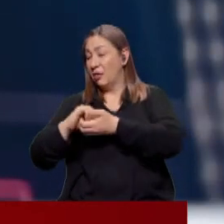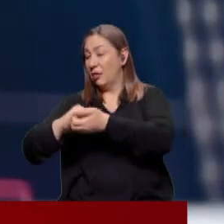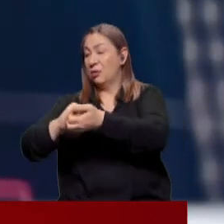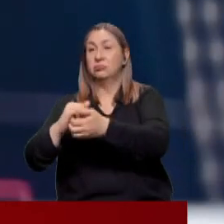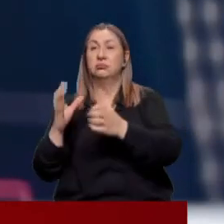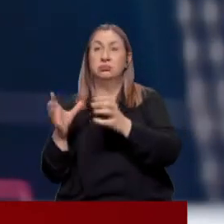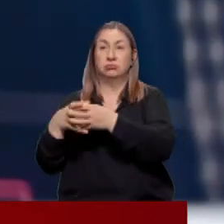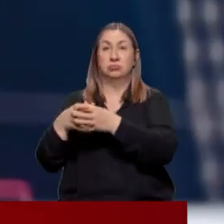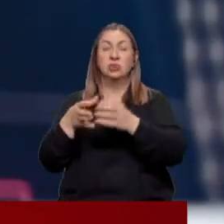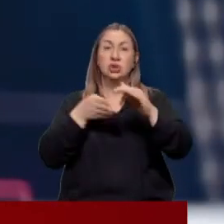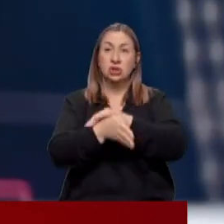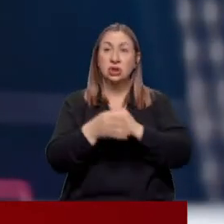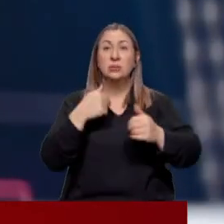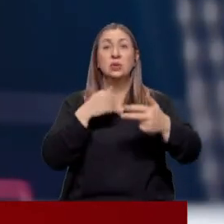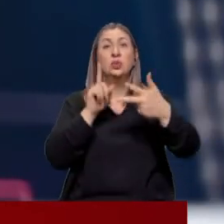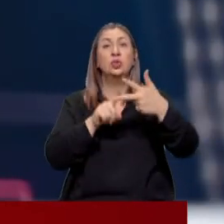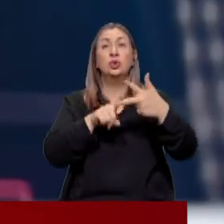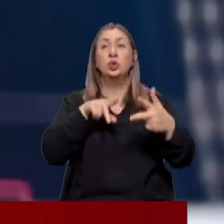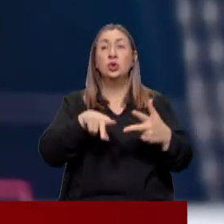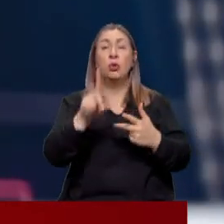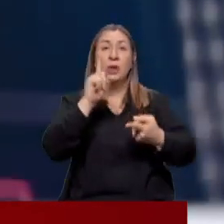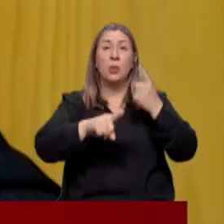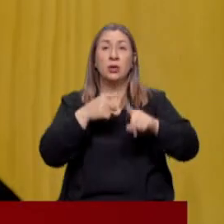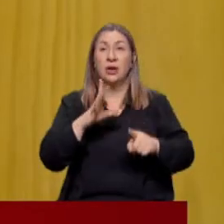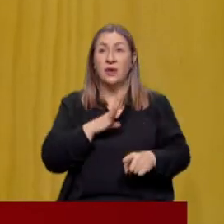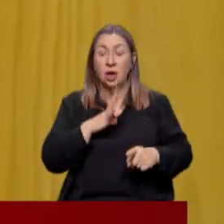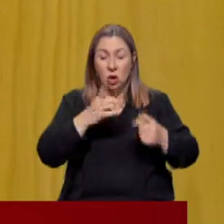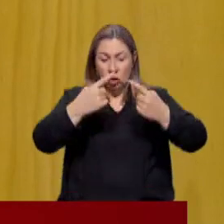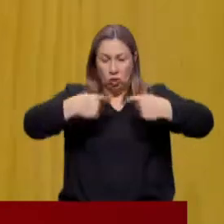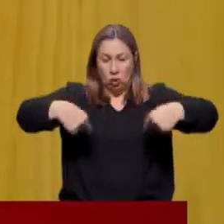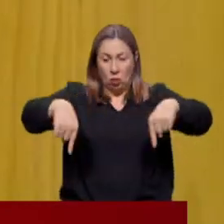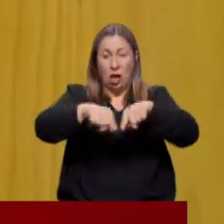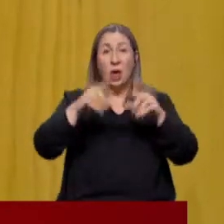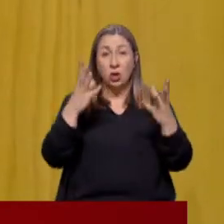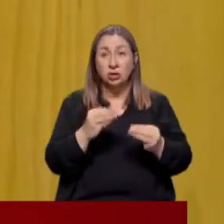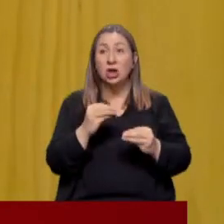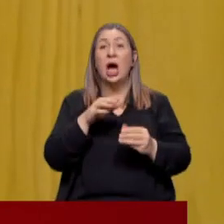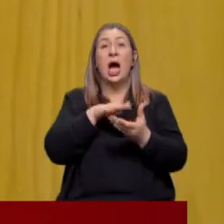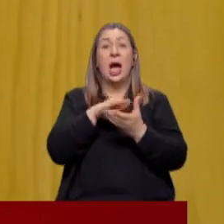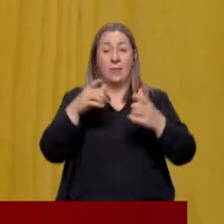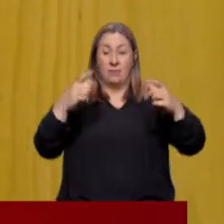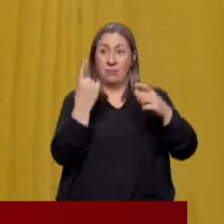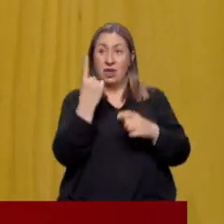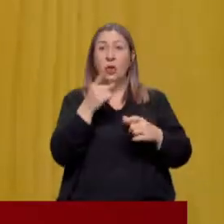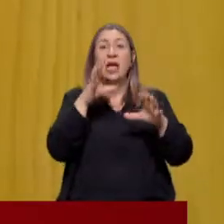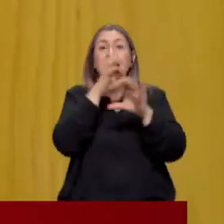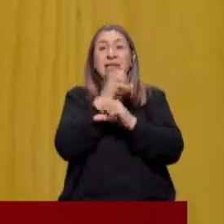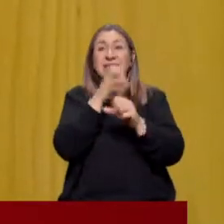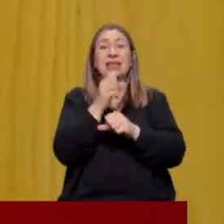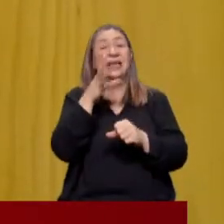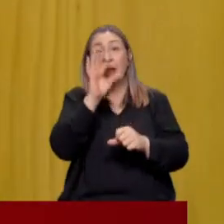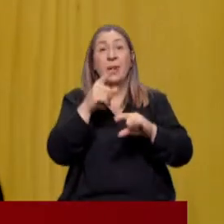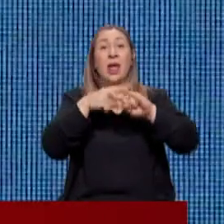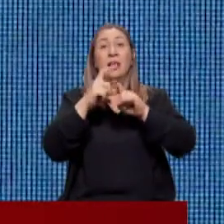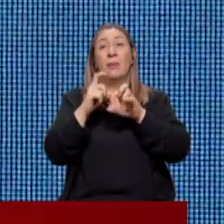bırak bırak gireceğiz bizim 3. oluyor politikamız vardır yuvarlak masa olunca ayak bir oda gizli ayak